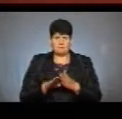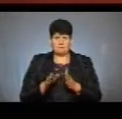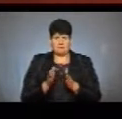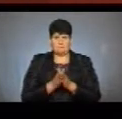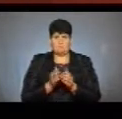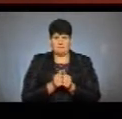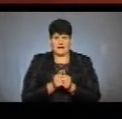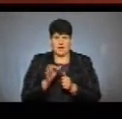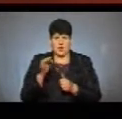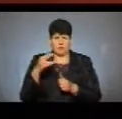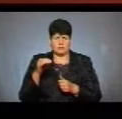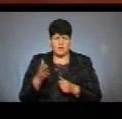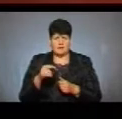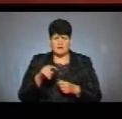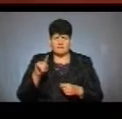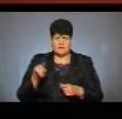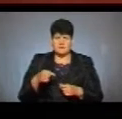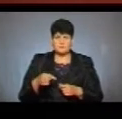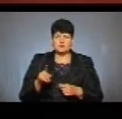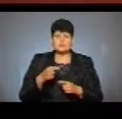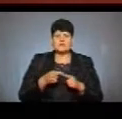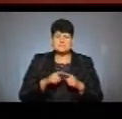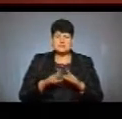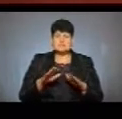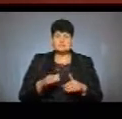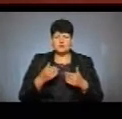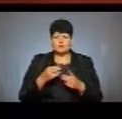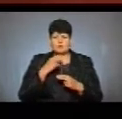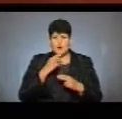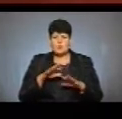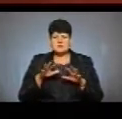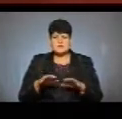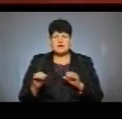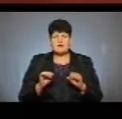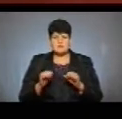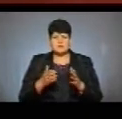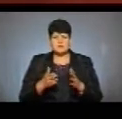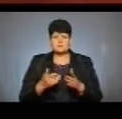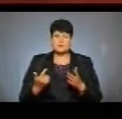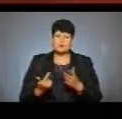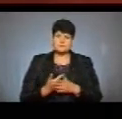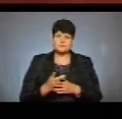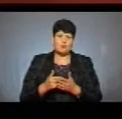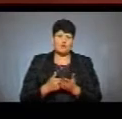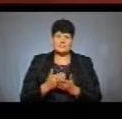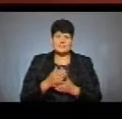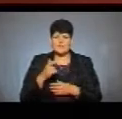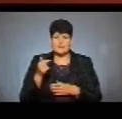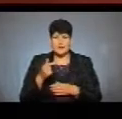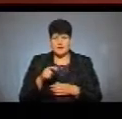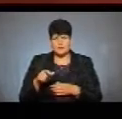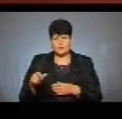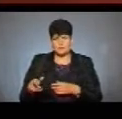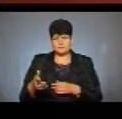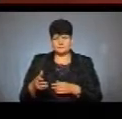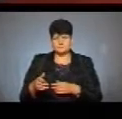ОДА? Чи ви вимагаєте, щоб на це звернули увагу місцева влада? Знову-таки, політична неграмотність людей породжує